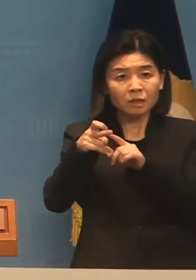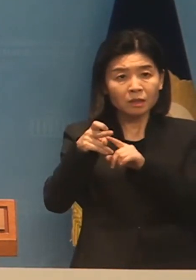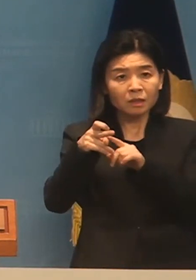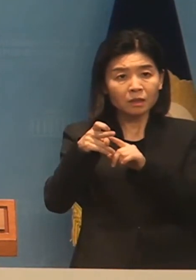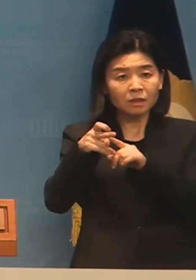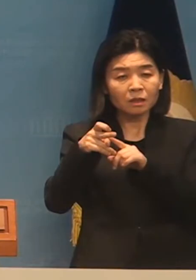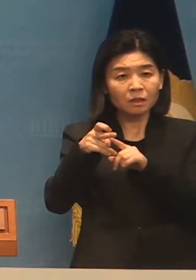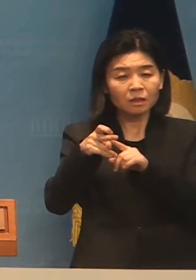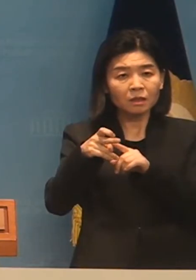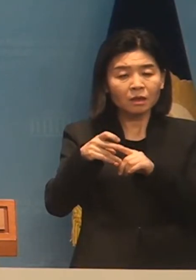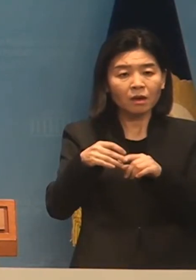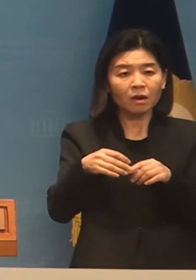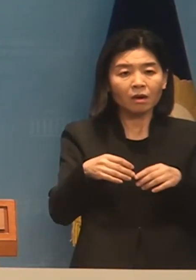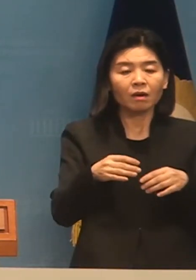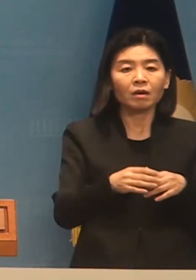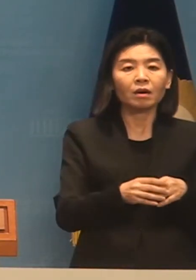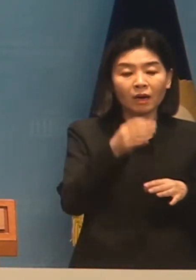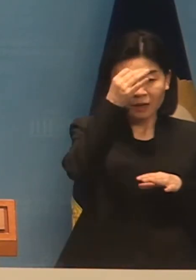2012년에